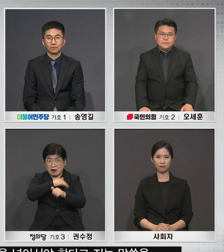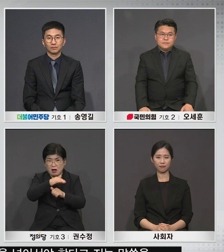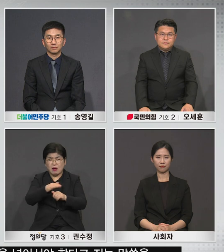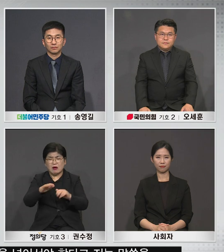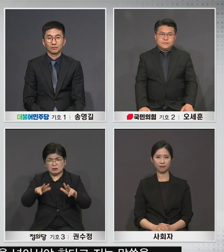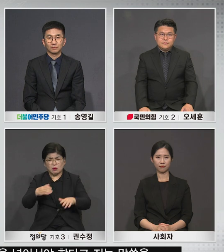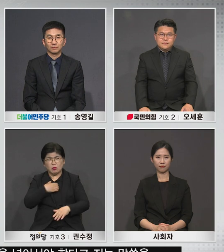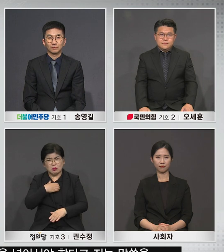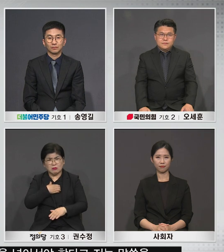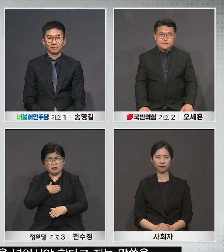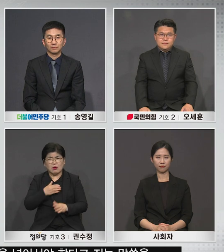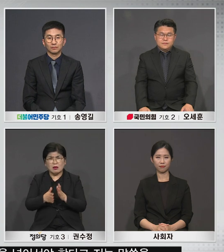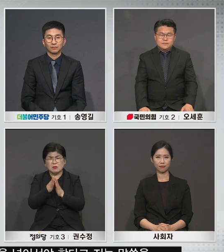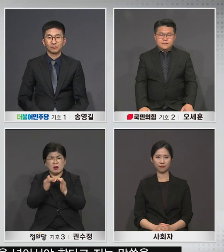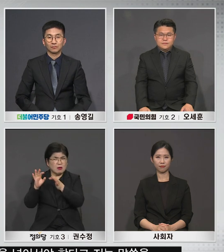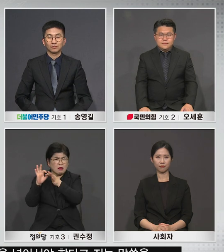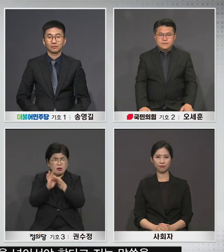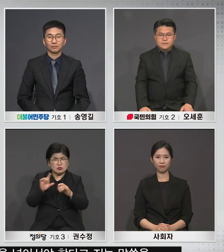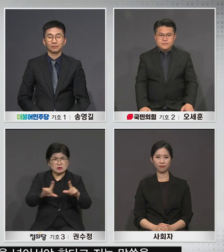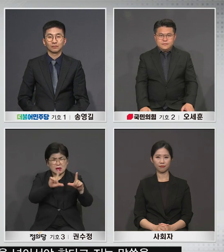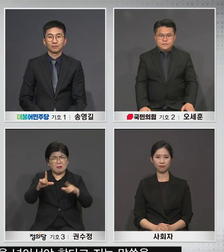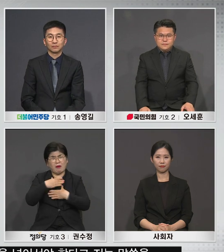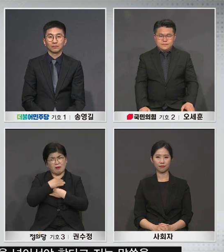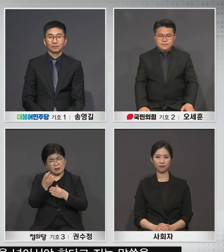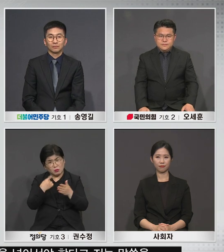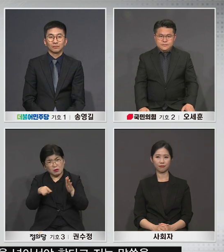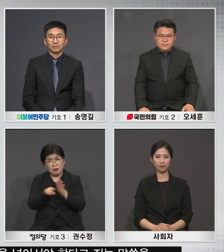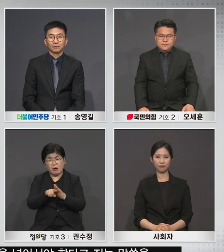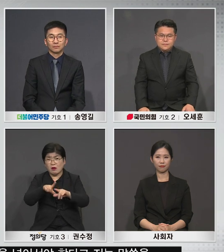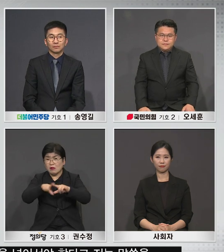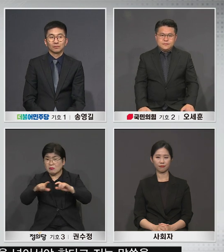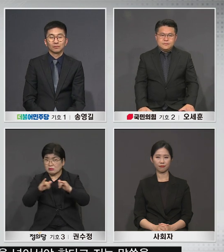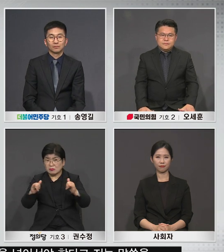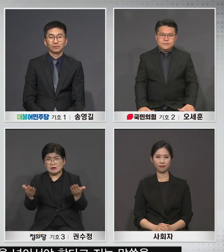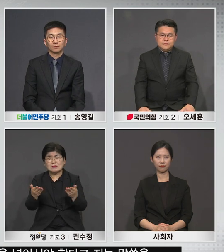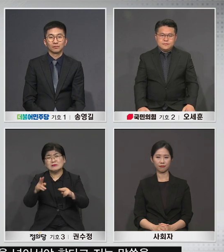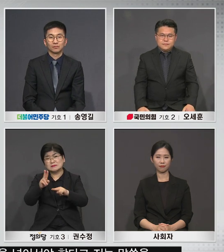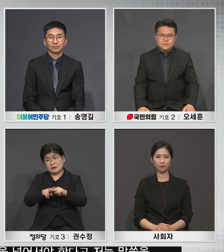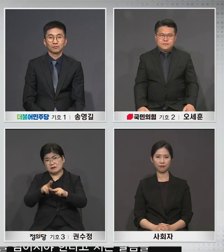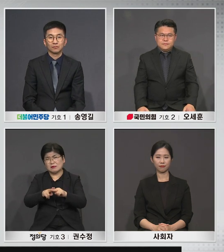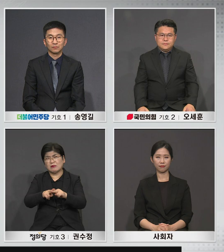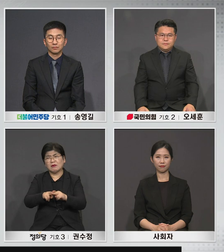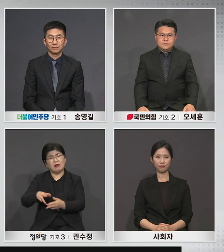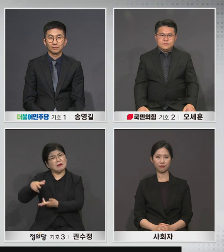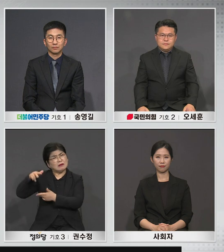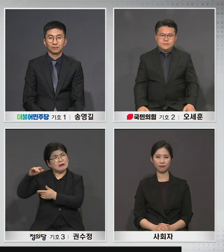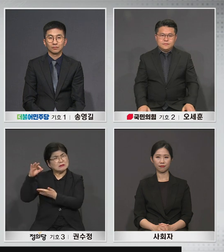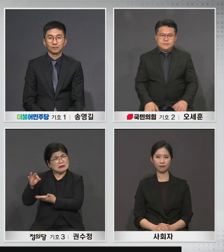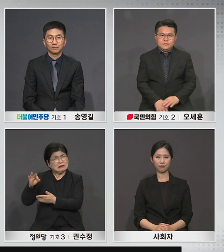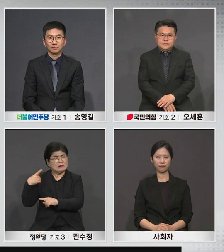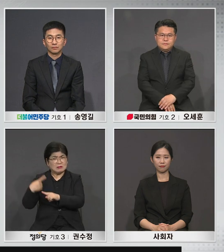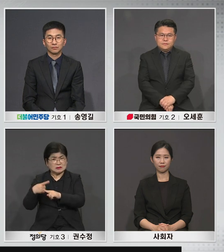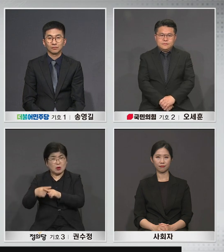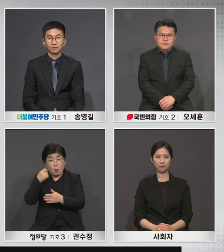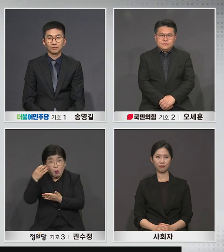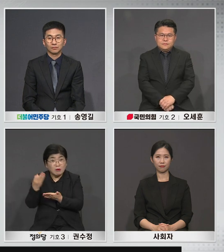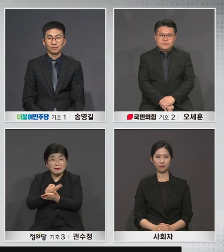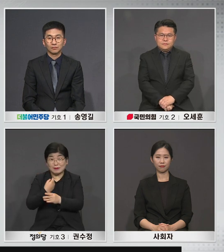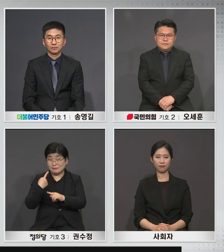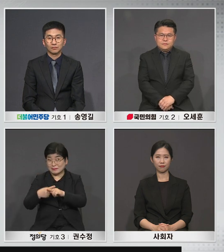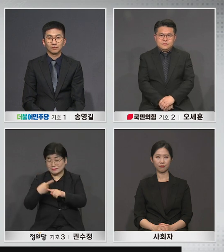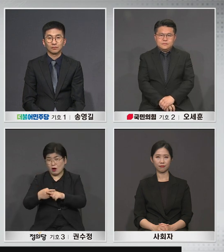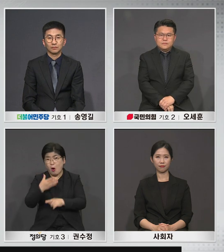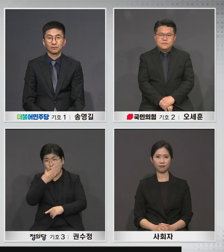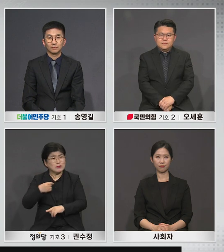상황과 시민들의 지속가능한 삶을 위해서라도 평범한 시민들에게는 일자리가 자산이기도 하고 월급이기도 하고 또한